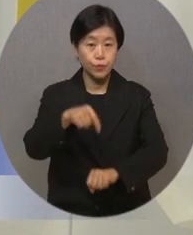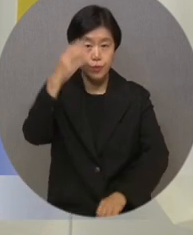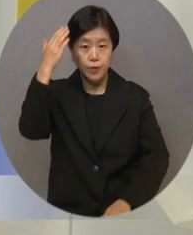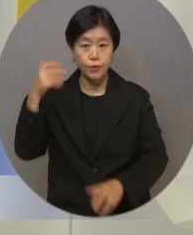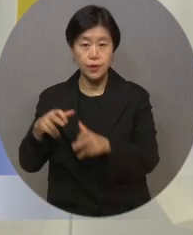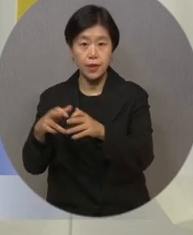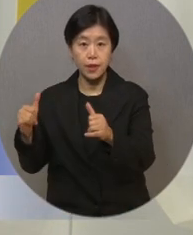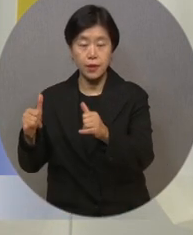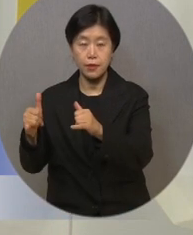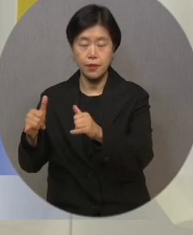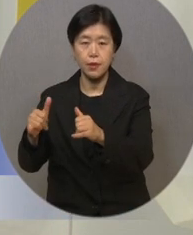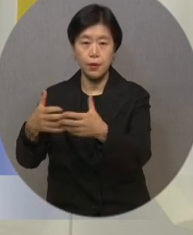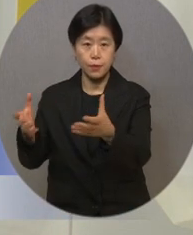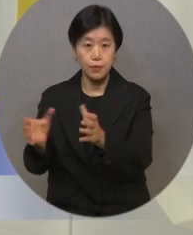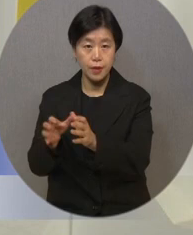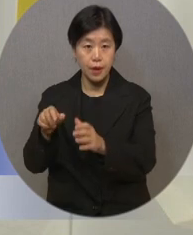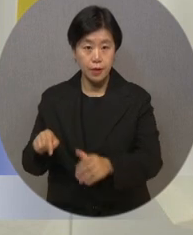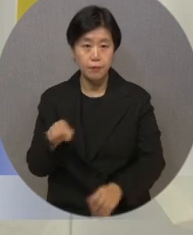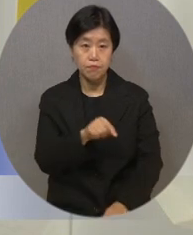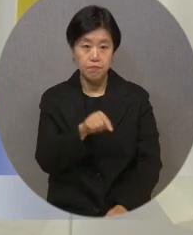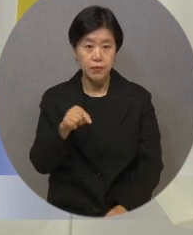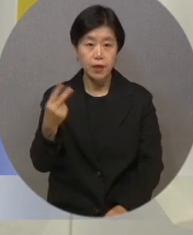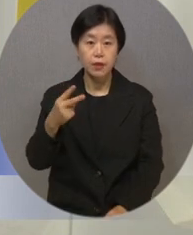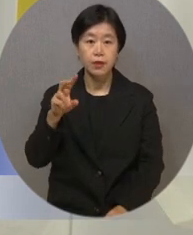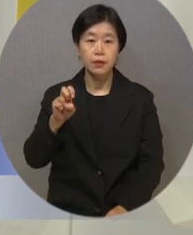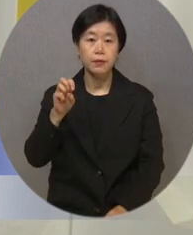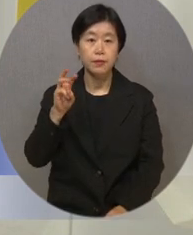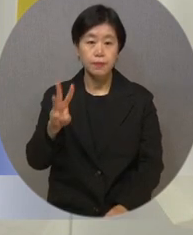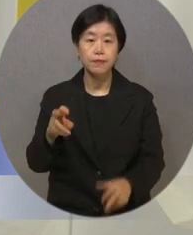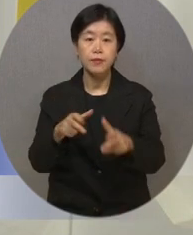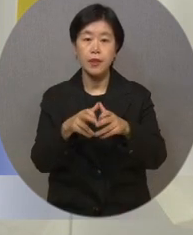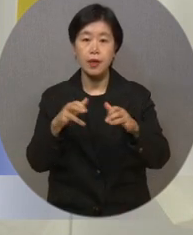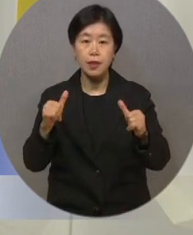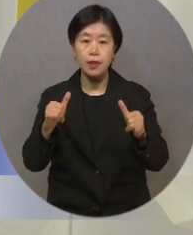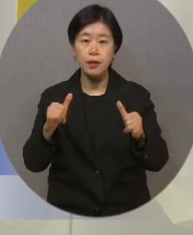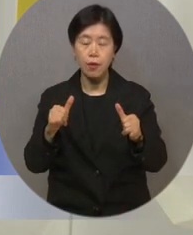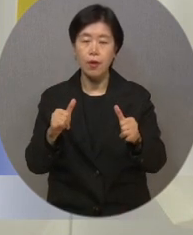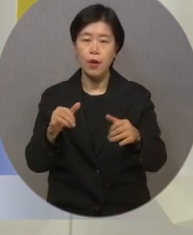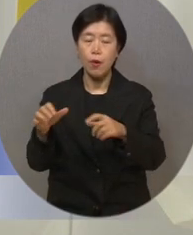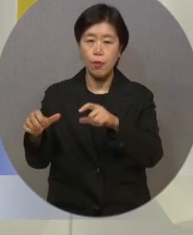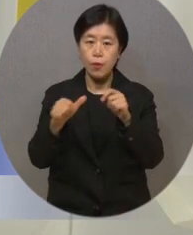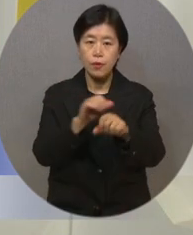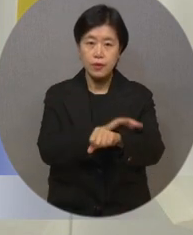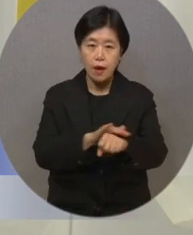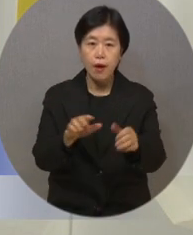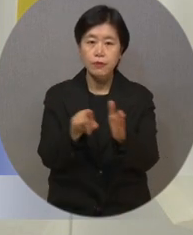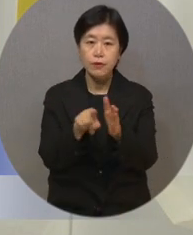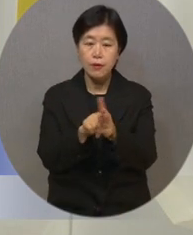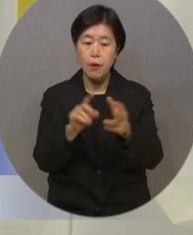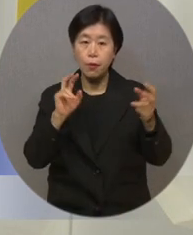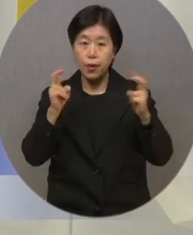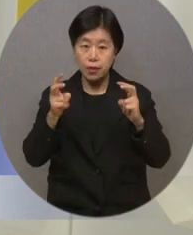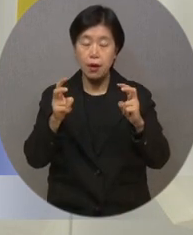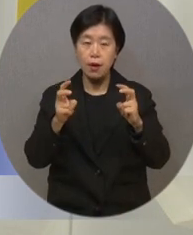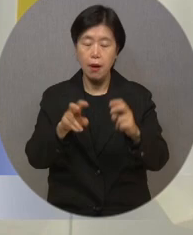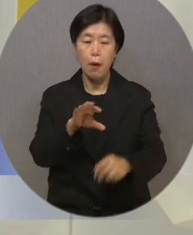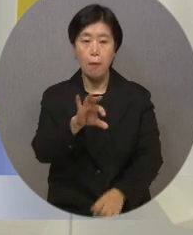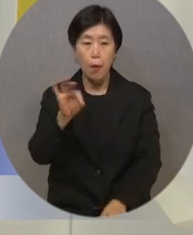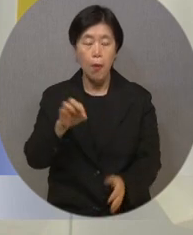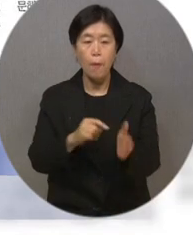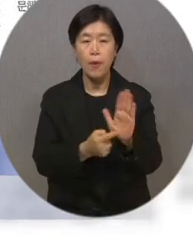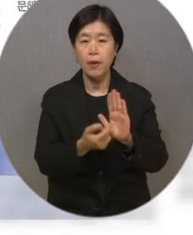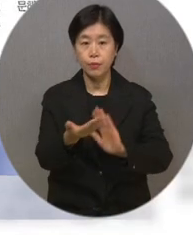장애인 고용 공단이 2023년도 장애인 고용 신내 기업 수상 기업을 선정에 발표했다는 소식을